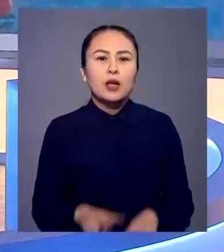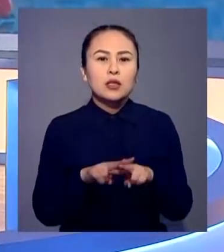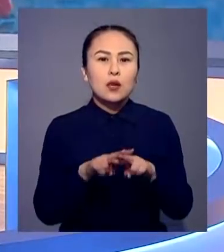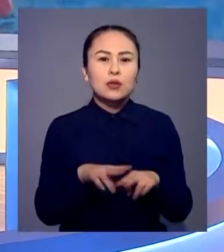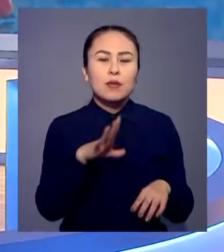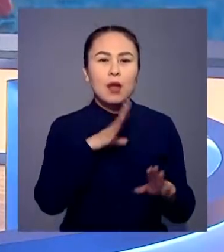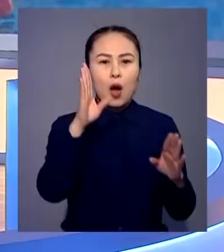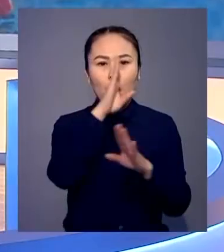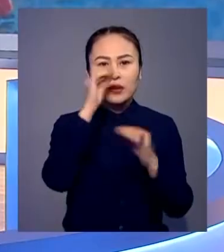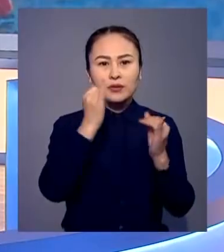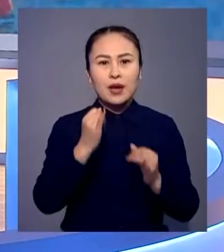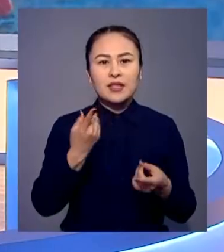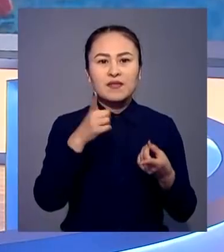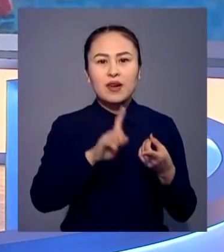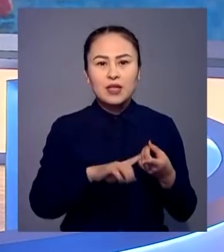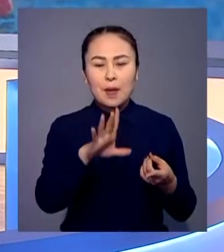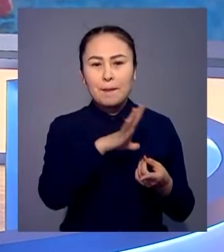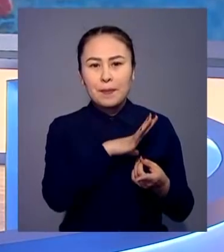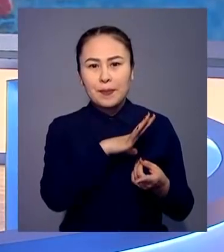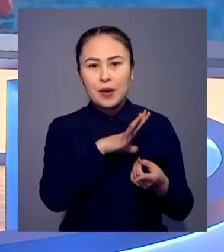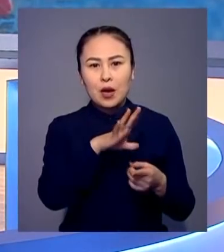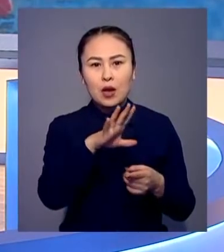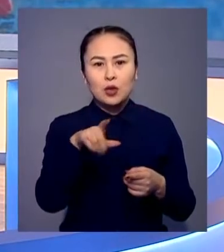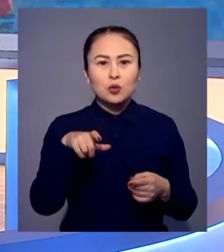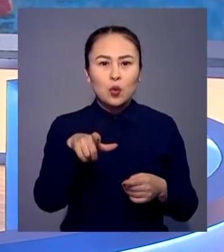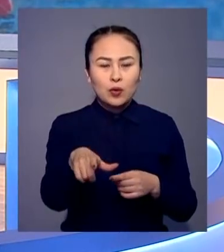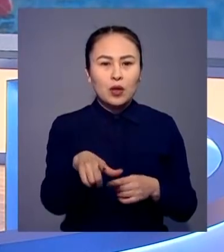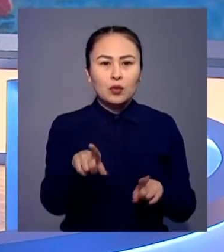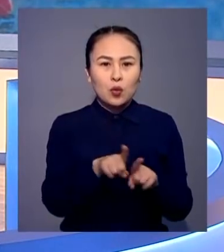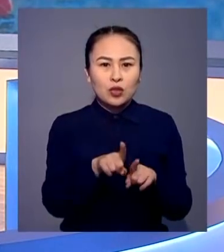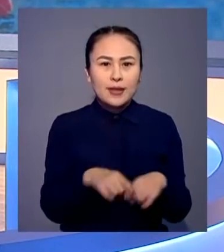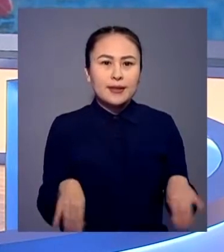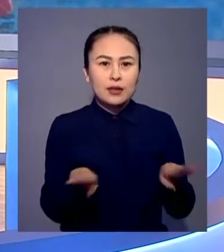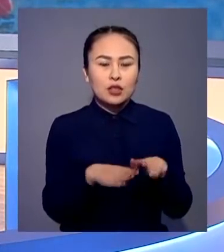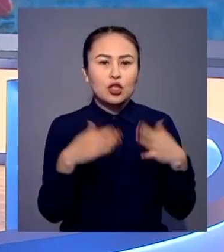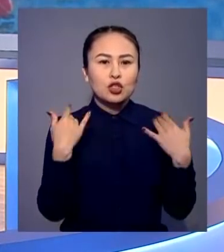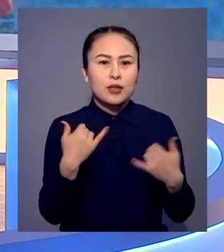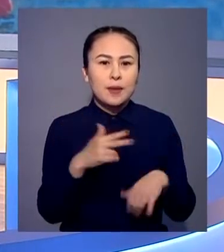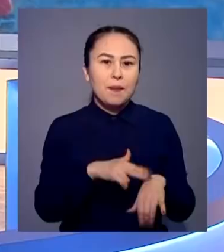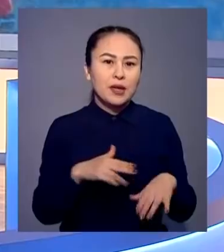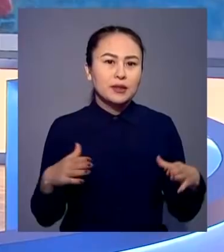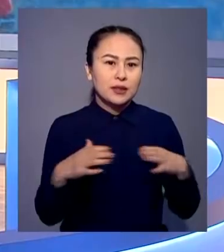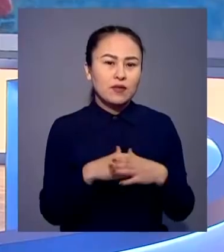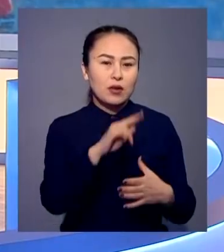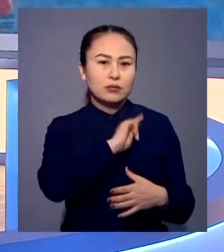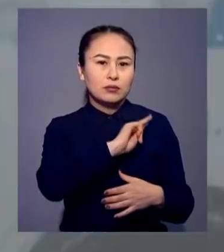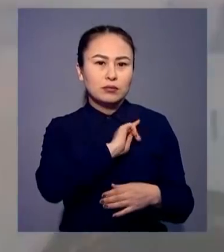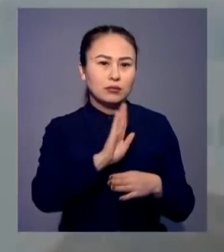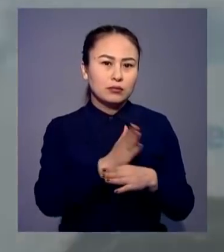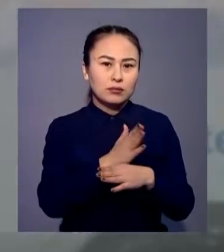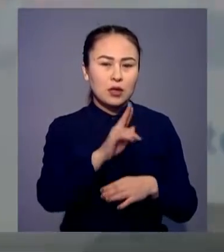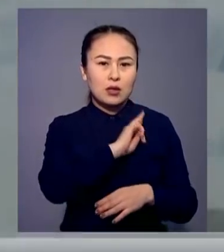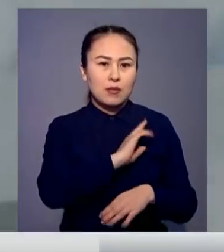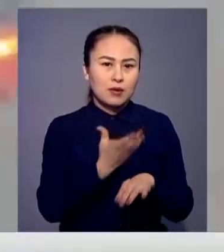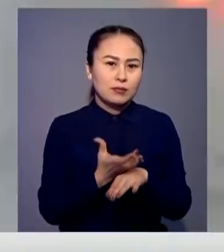Елордада ауа райының қолайсыздығына байланысты бірқатар жол учаскелері жабылды. Қазіргі уақытта полиция департаментінің жеке құрамы күшейтілген